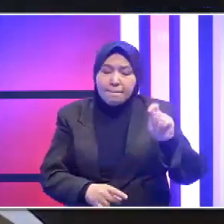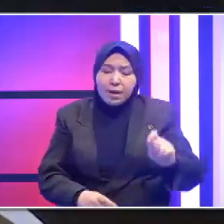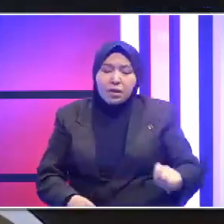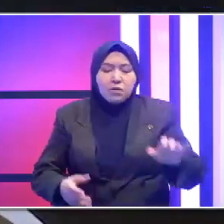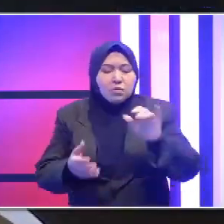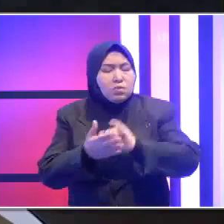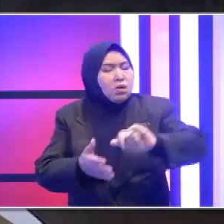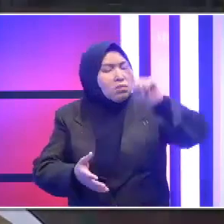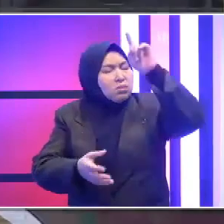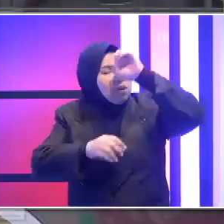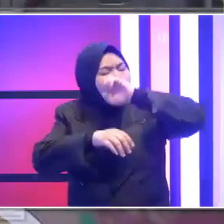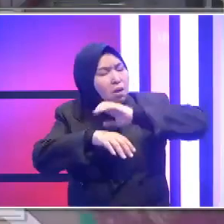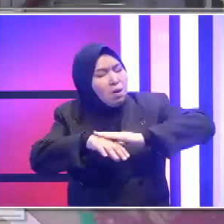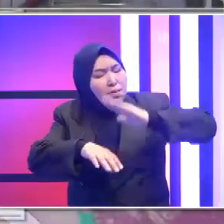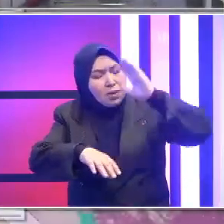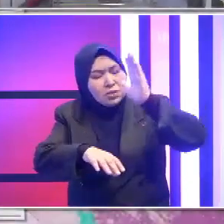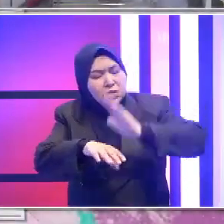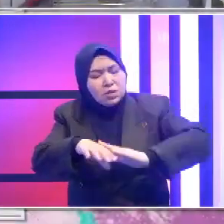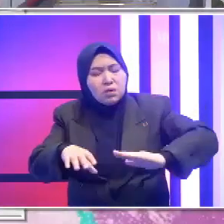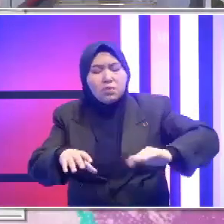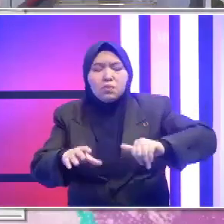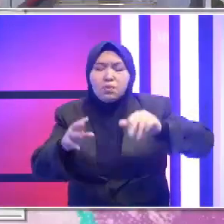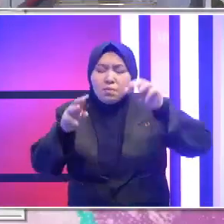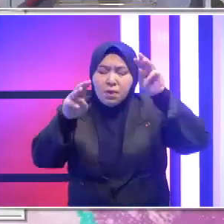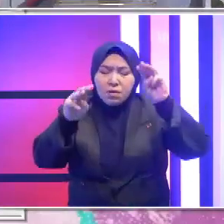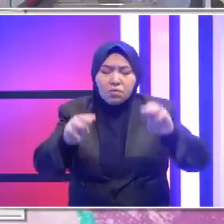jimmu sayangku